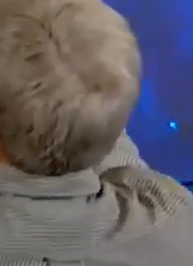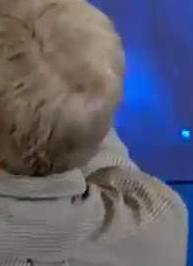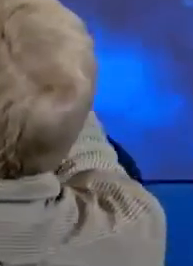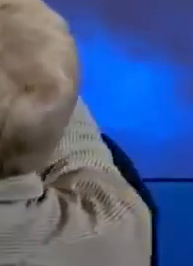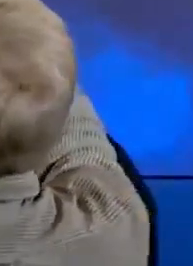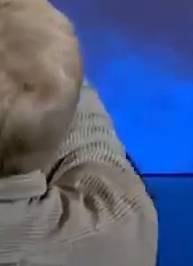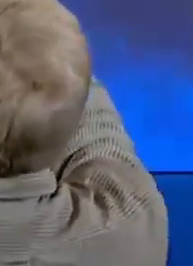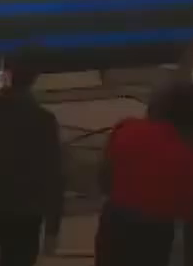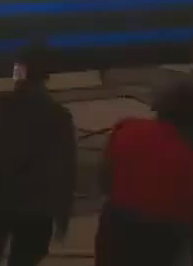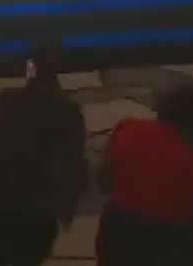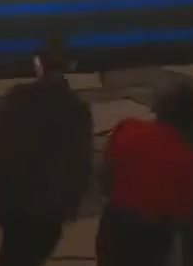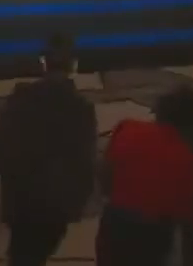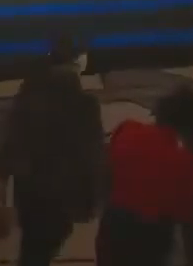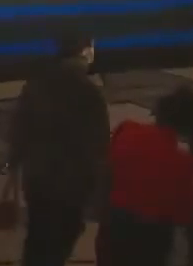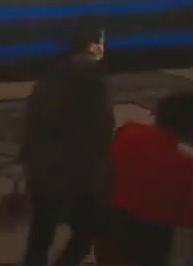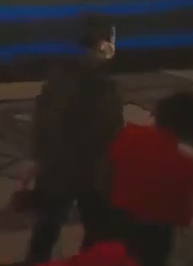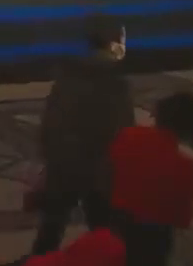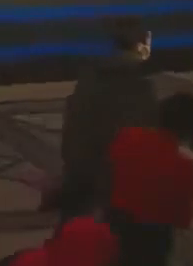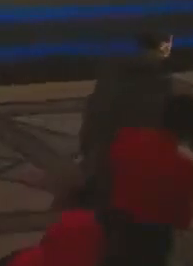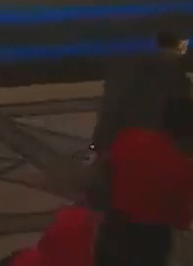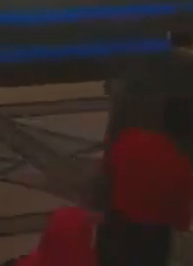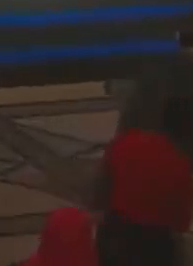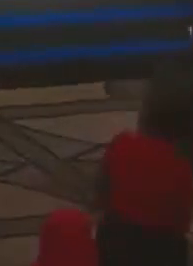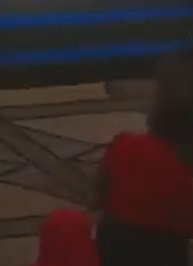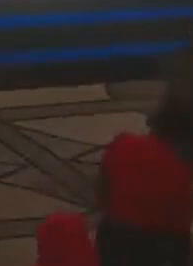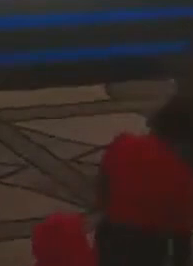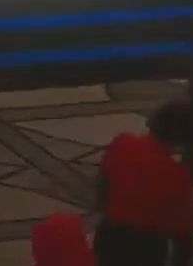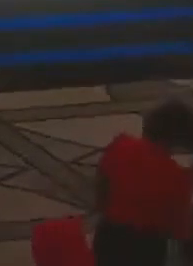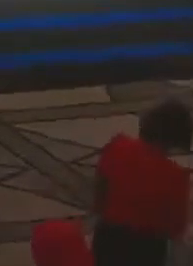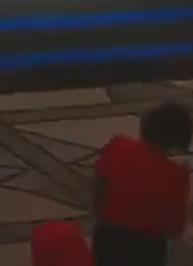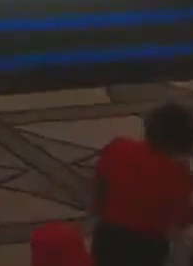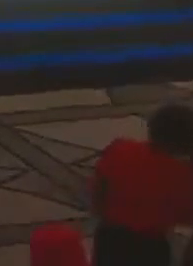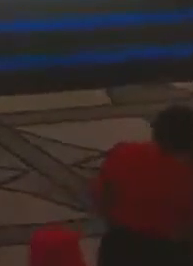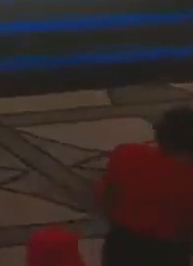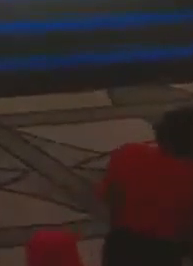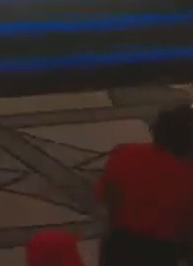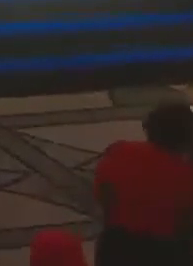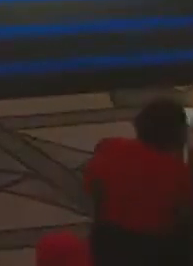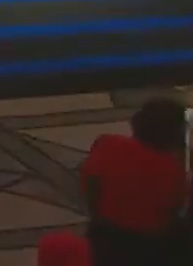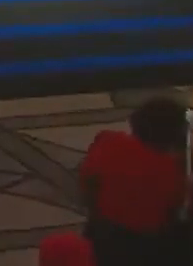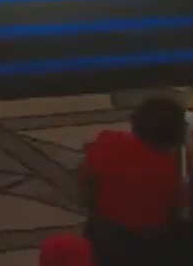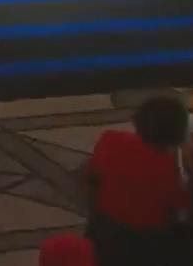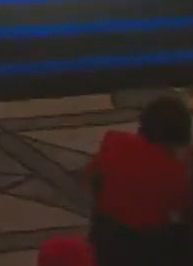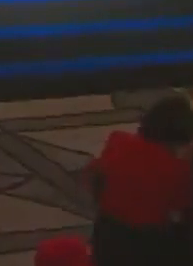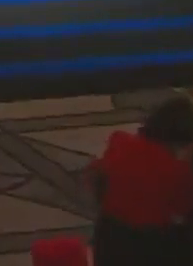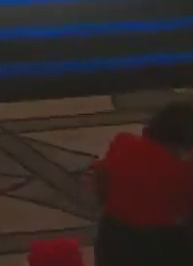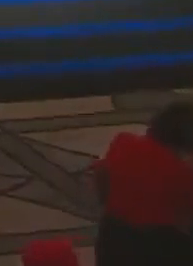Hayallerin gerçek olsun haydi bir kere. Bırak bir kendini atma